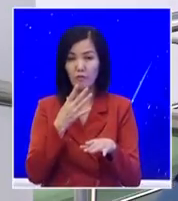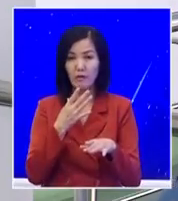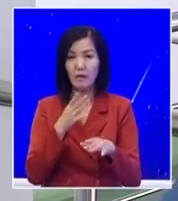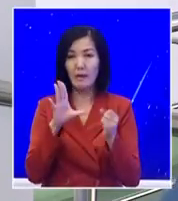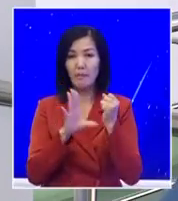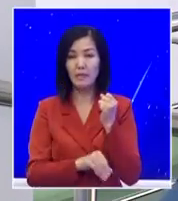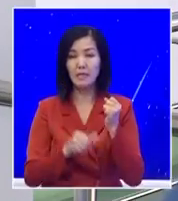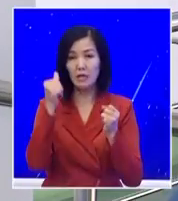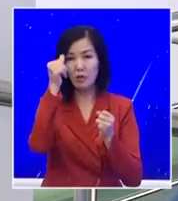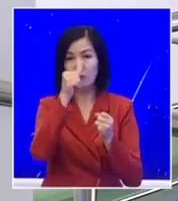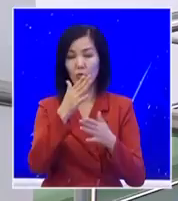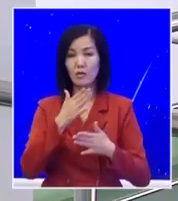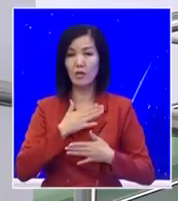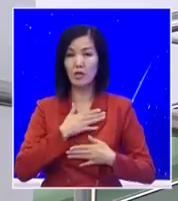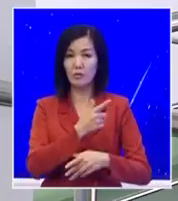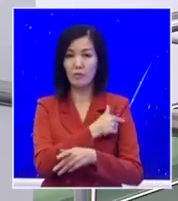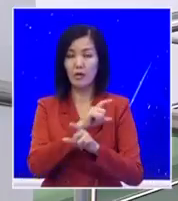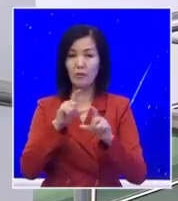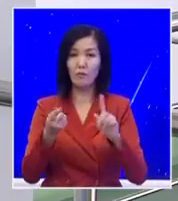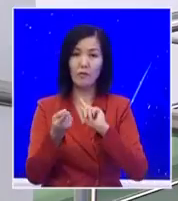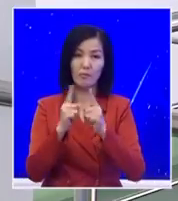Последний год он перешел в нашу многопрофильную больницу.